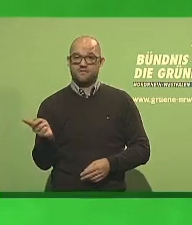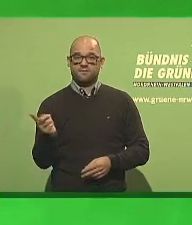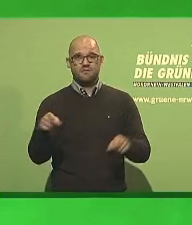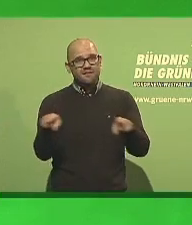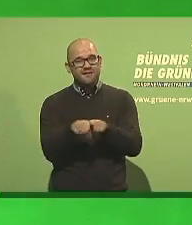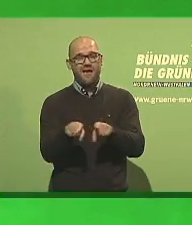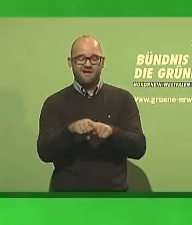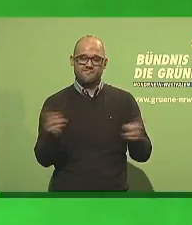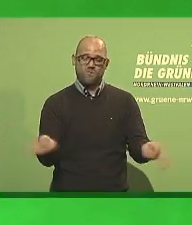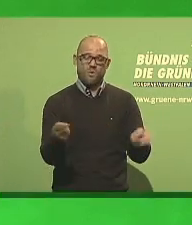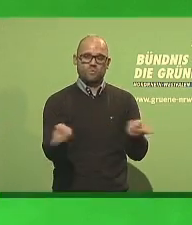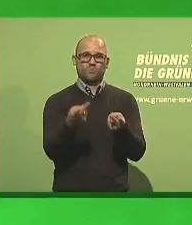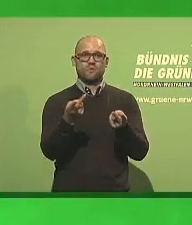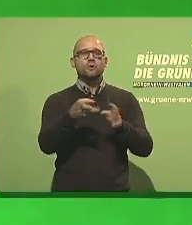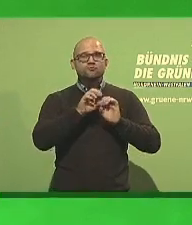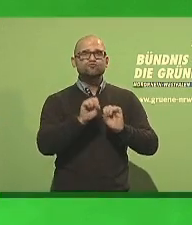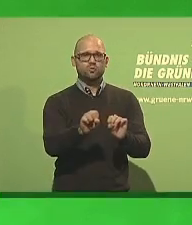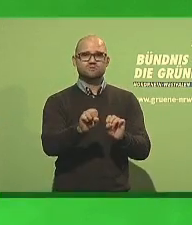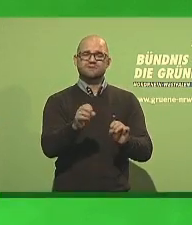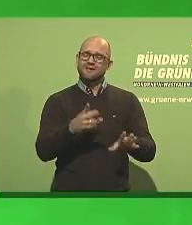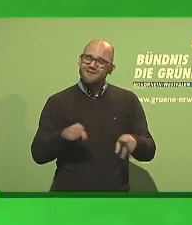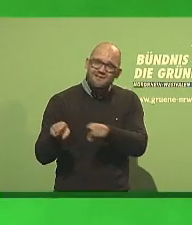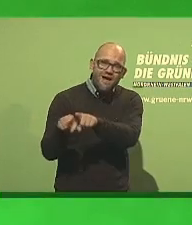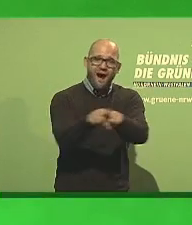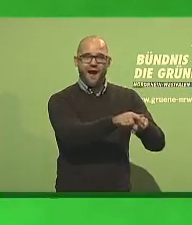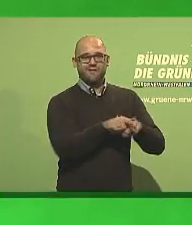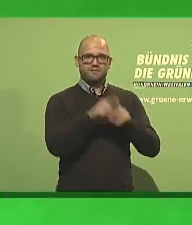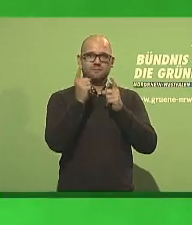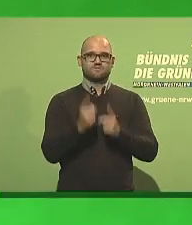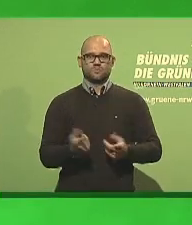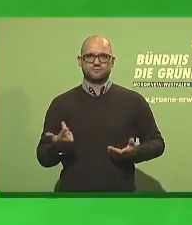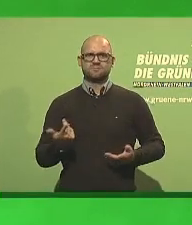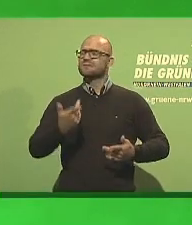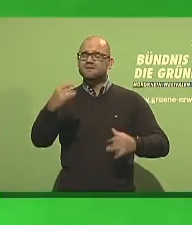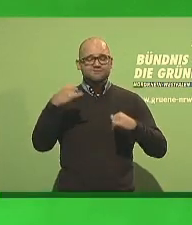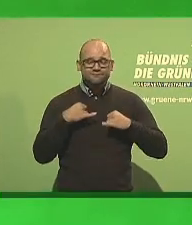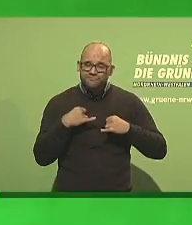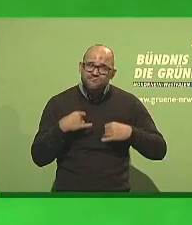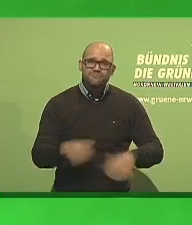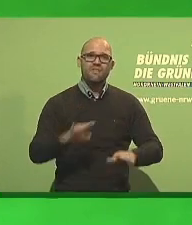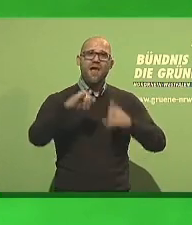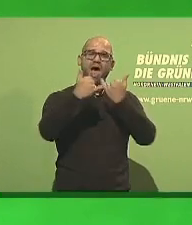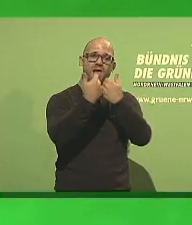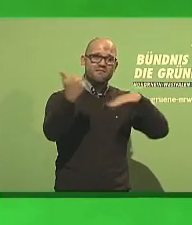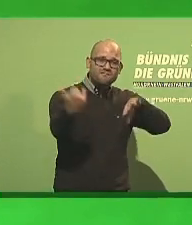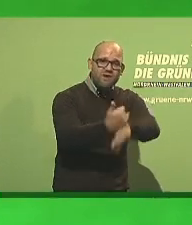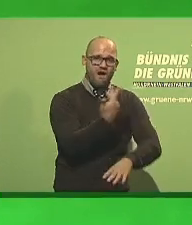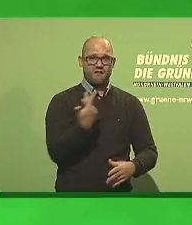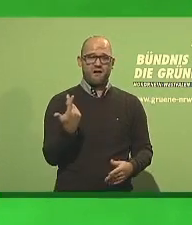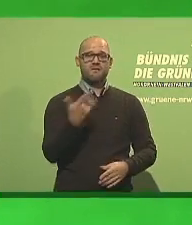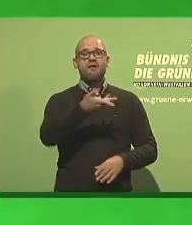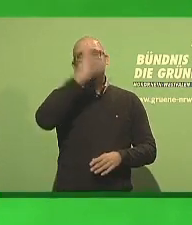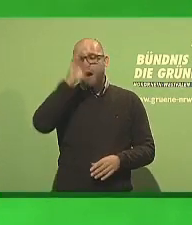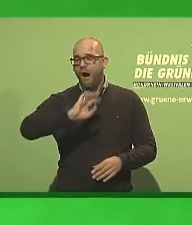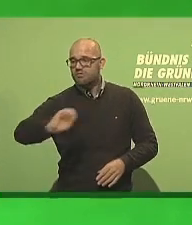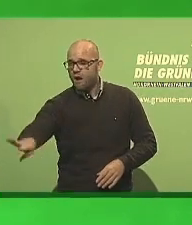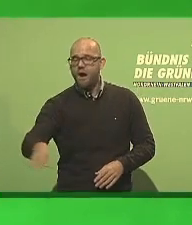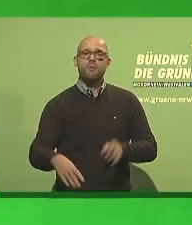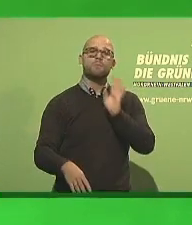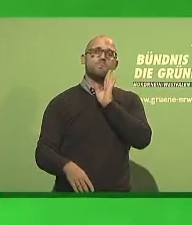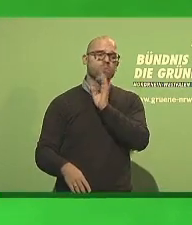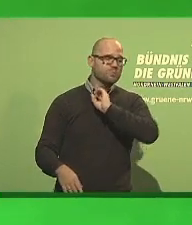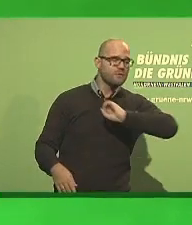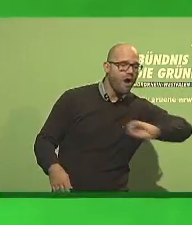Förderung seitens des Staates erfahren, unabhängig davon, ob sie bei verheirateten Eltern aufwachsen, ob sie bei ihrem Vater aufwachsen, ob sie